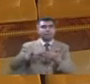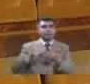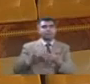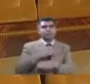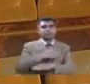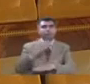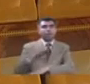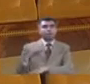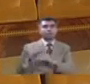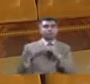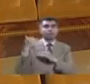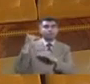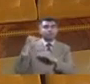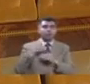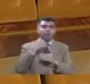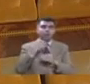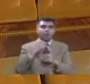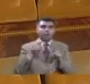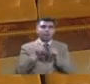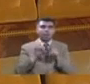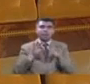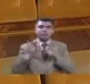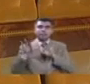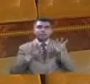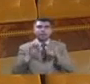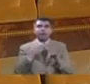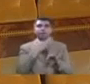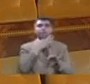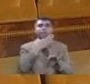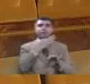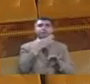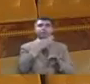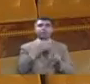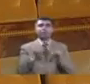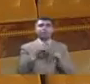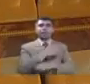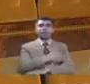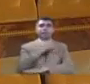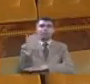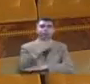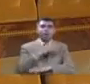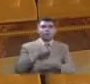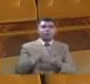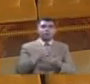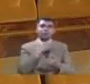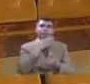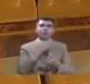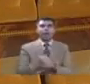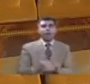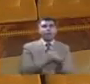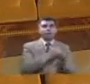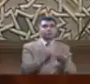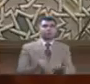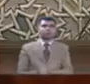لترسيخ التدابير العملية لتسهيل وتيسير الأمور التي تربطهم بالوطن الأم، وشكرا.